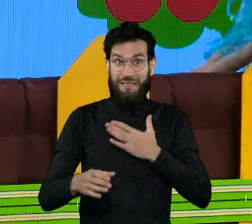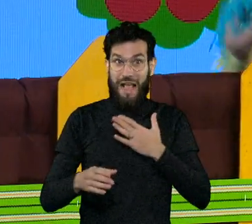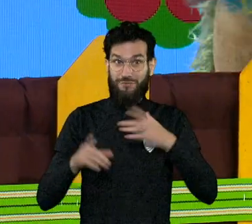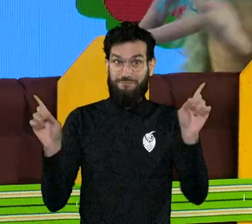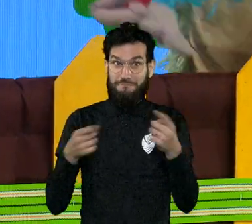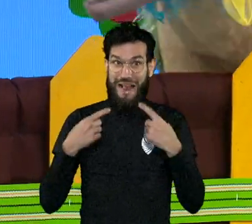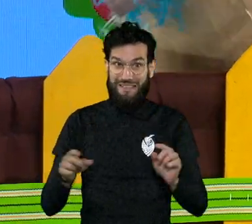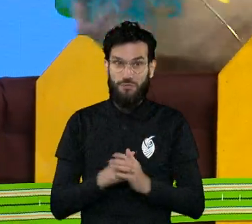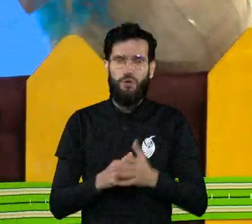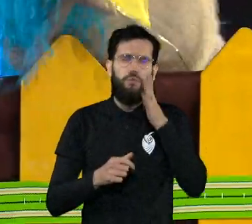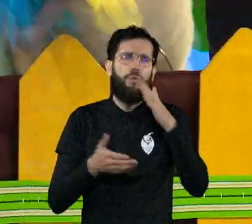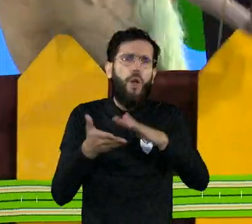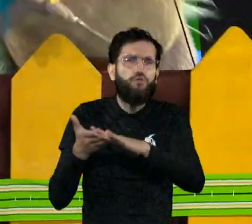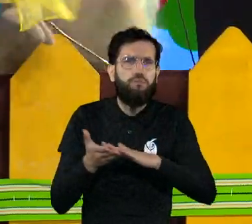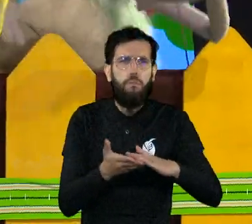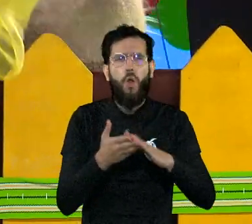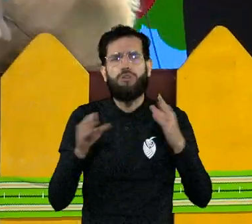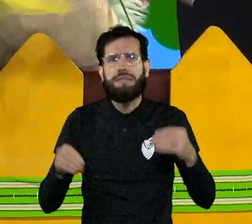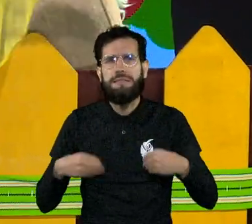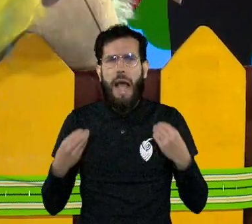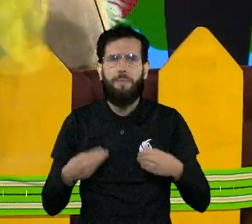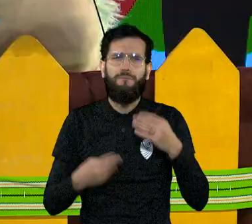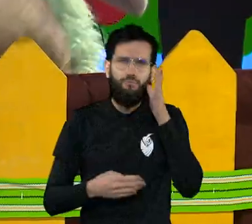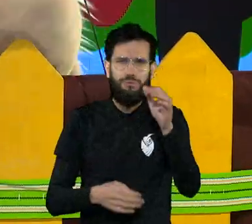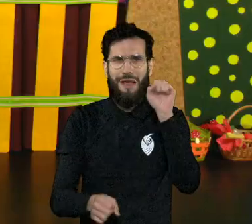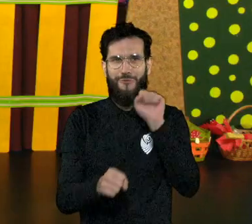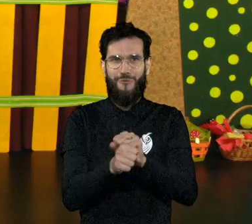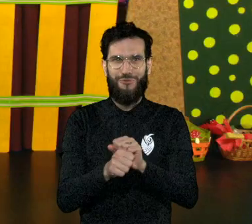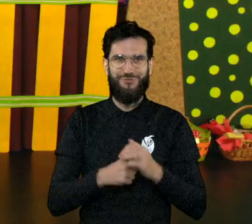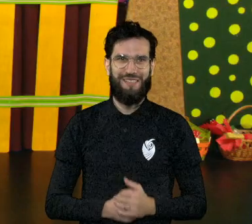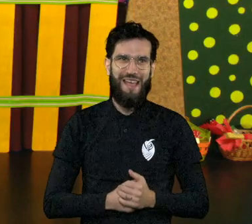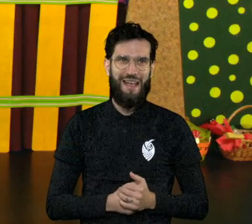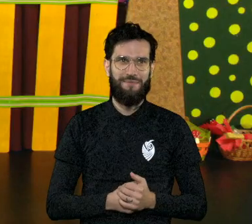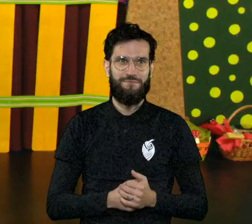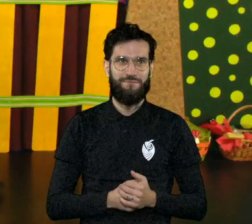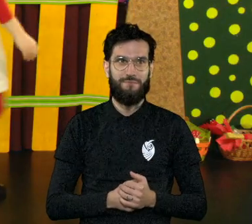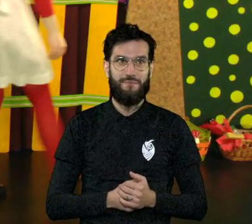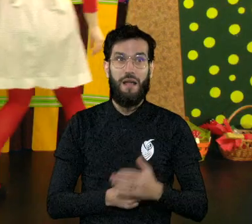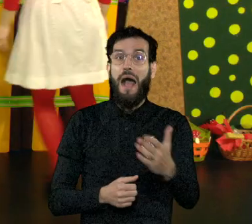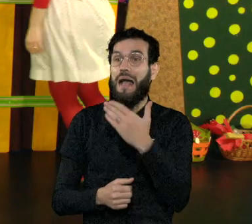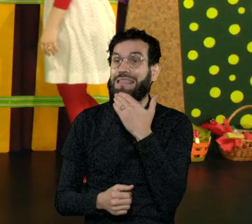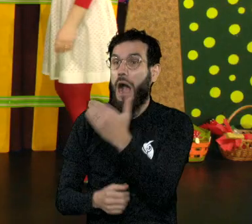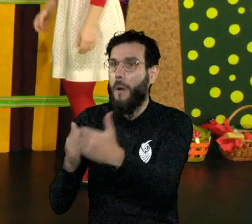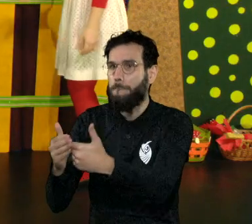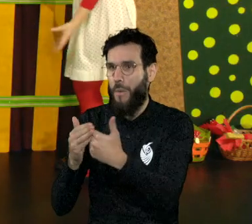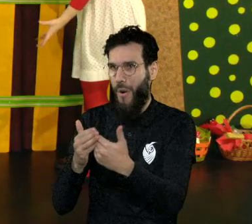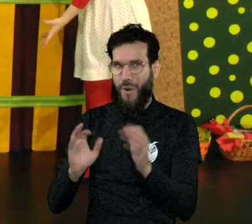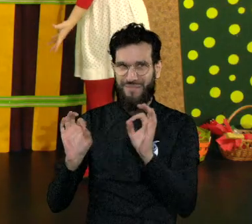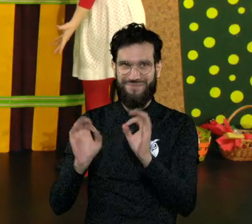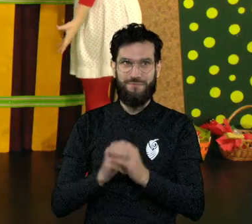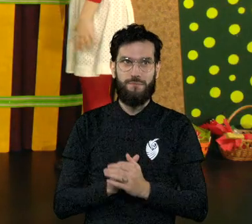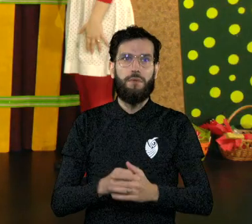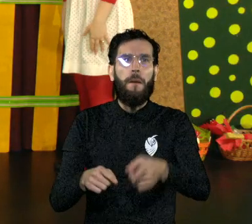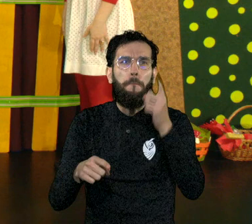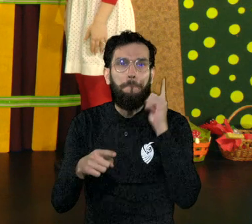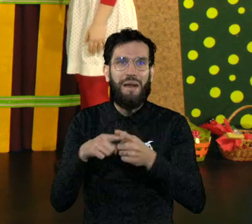sa spolu poriadne zabávať. Múrko, ďakujem za pomoc. No presne,